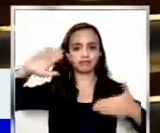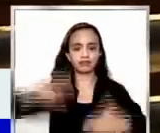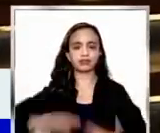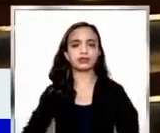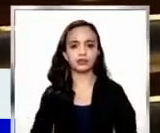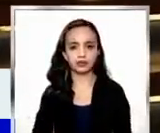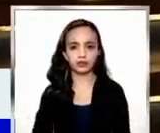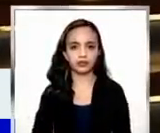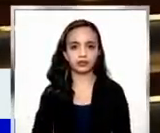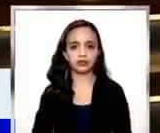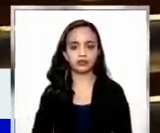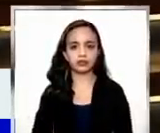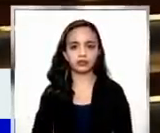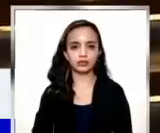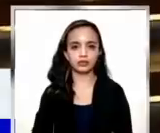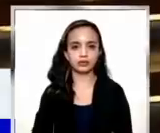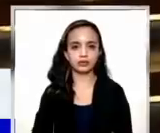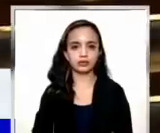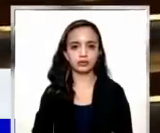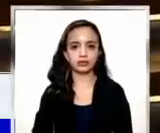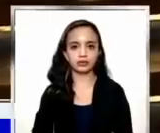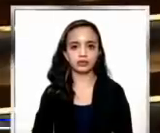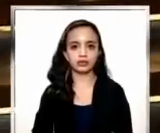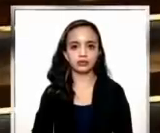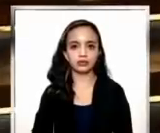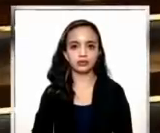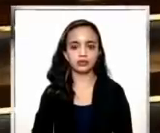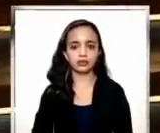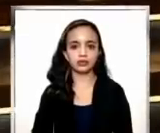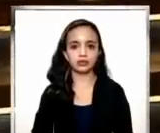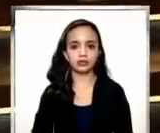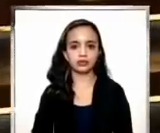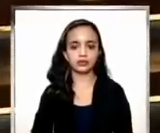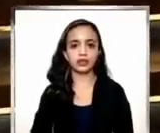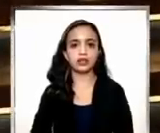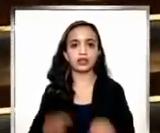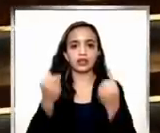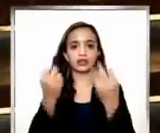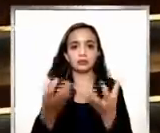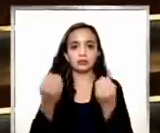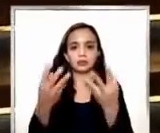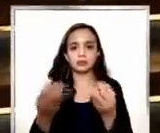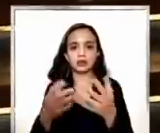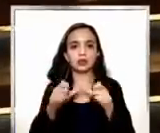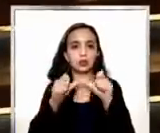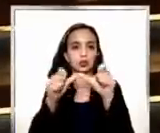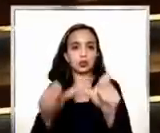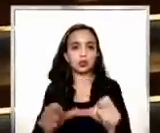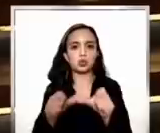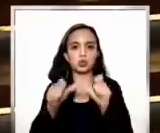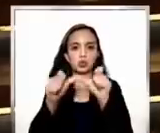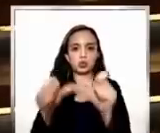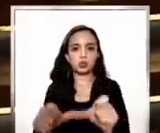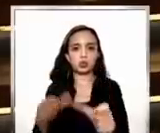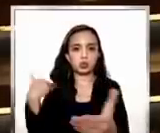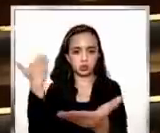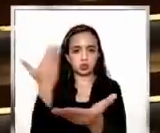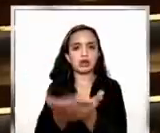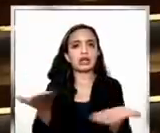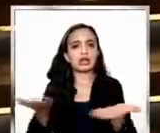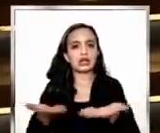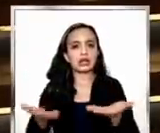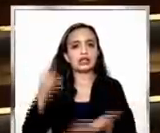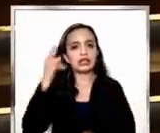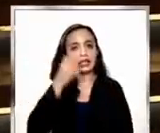Mel, Mike, Vicky, walang patid ang dating ng mga nakikiramay sa pamilya Aquino rito sa Heritage Park sa Taguig